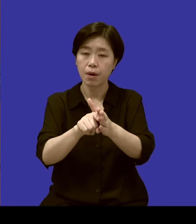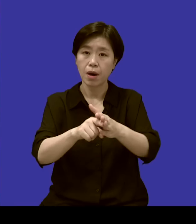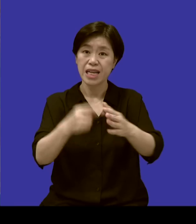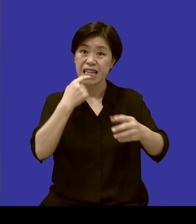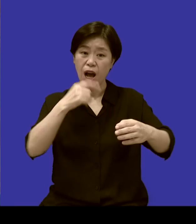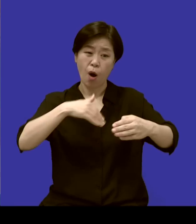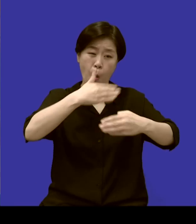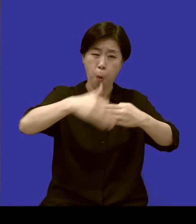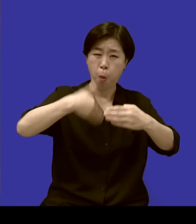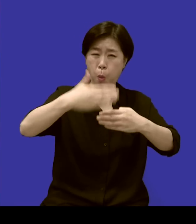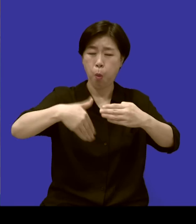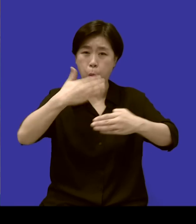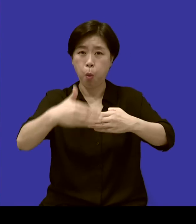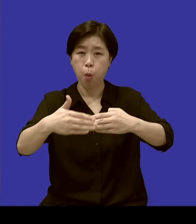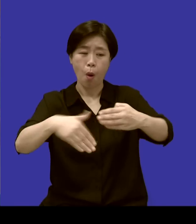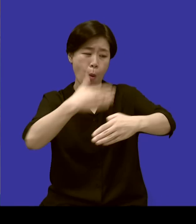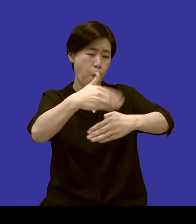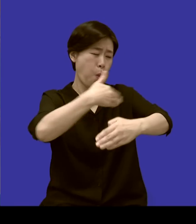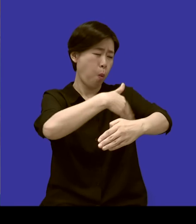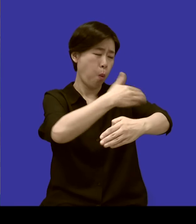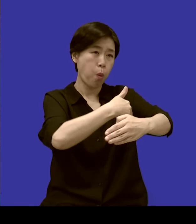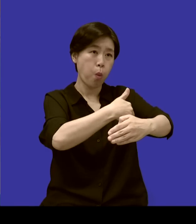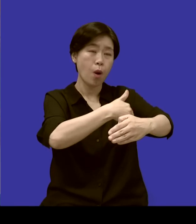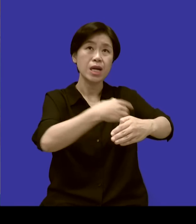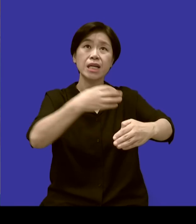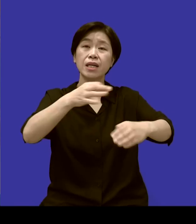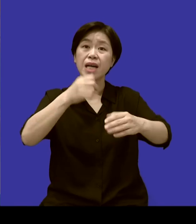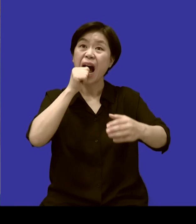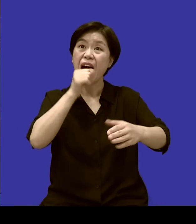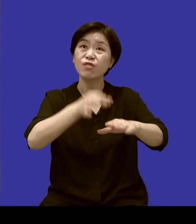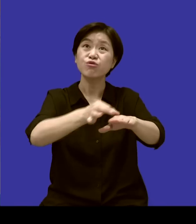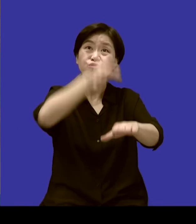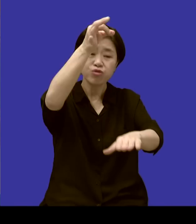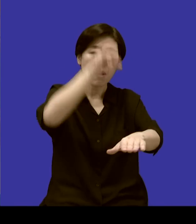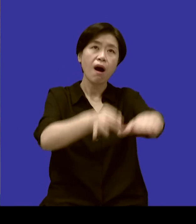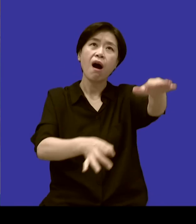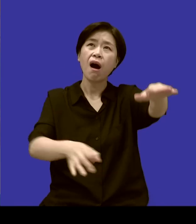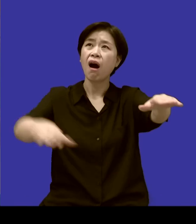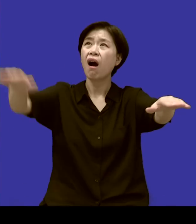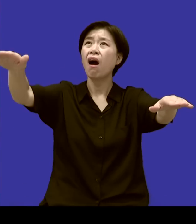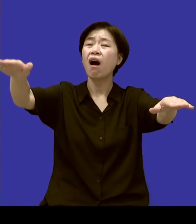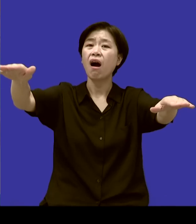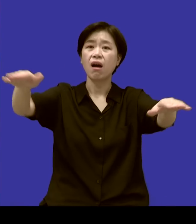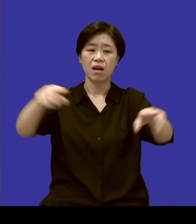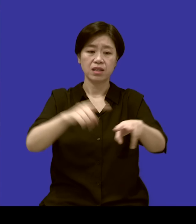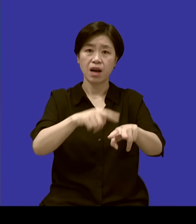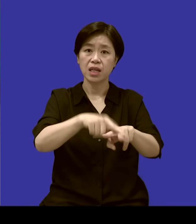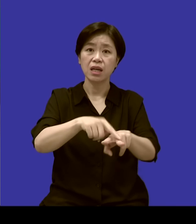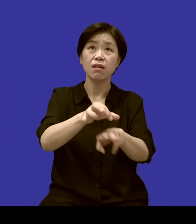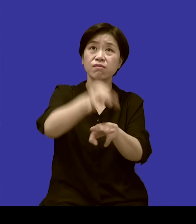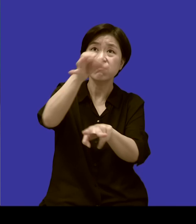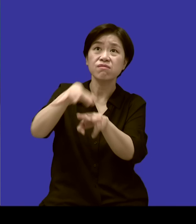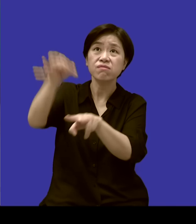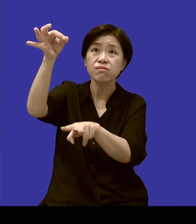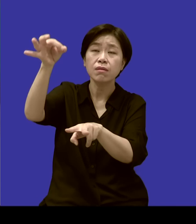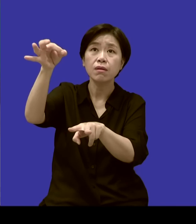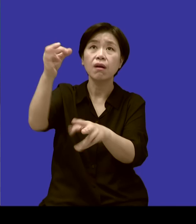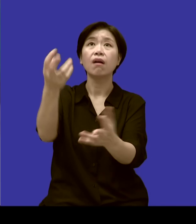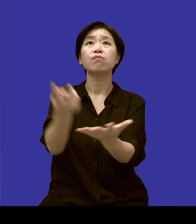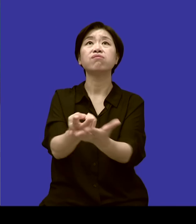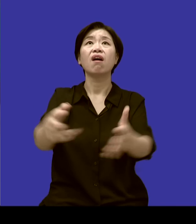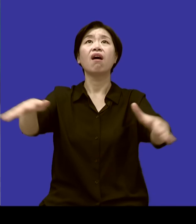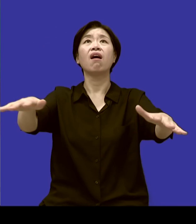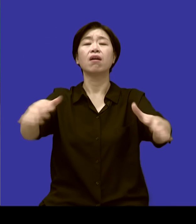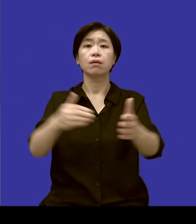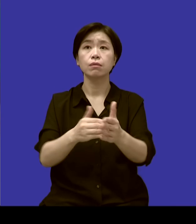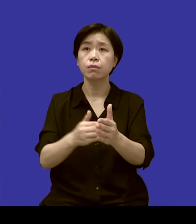언니가 나를 보더니 혜리야, 내가 너를 백화점에서 얼마나 자꾸 불렀는지 몰라 그러더라고요.